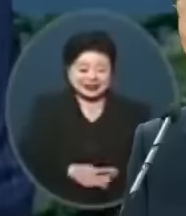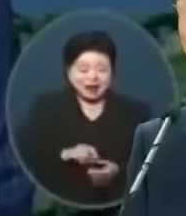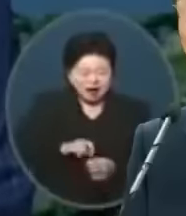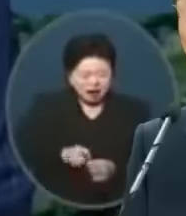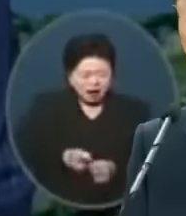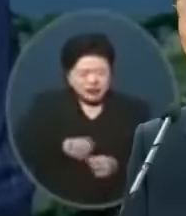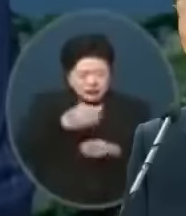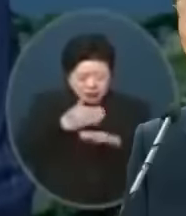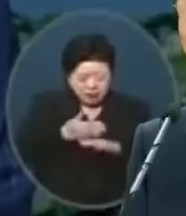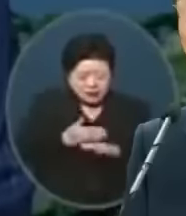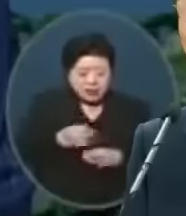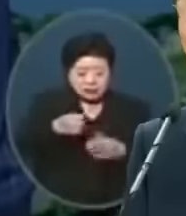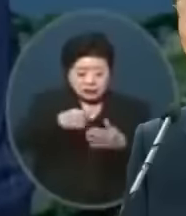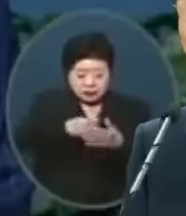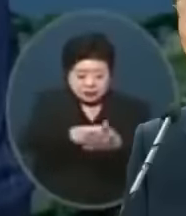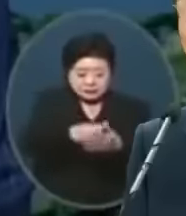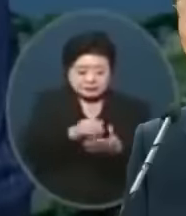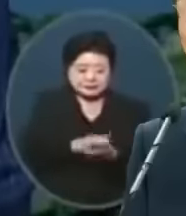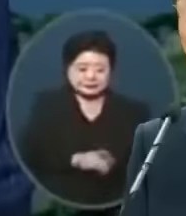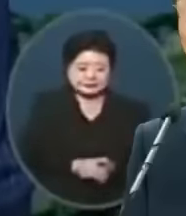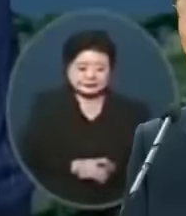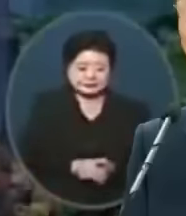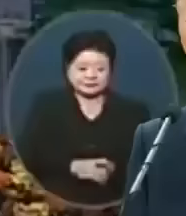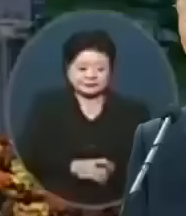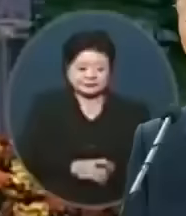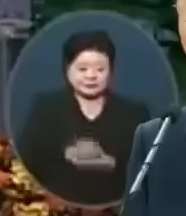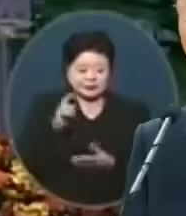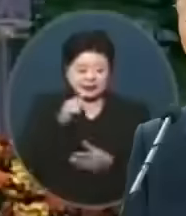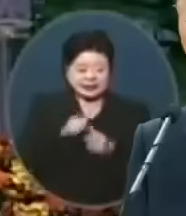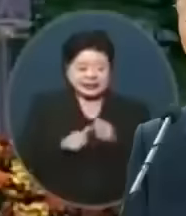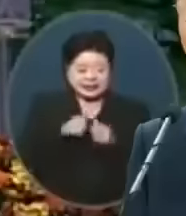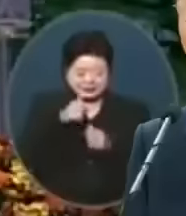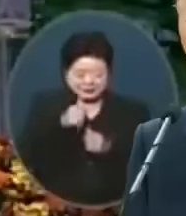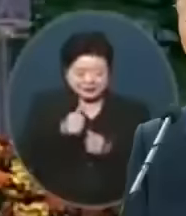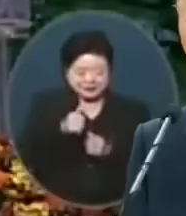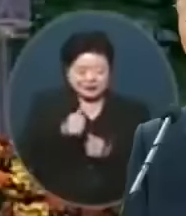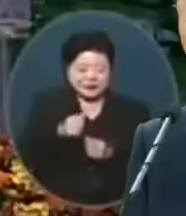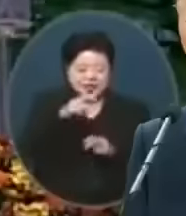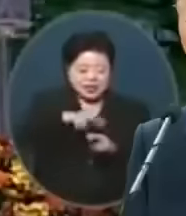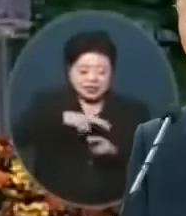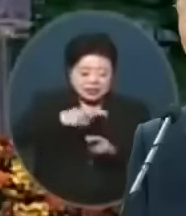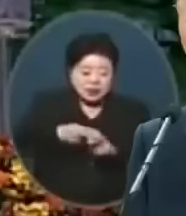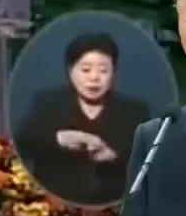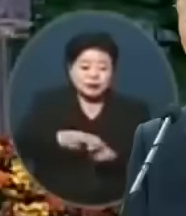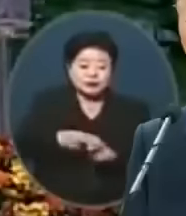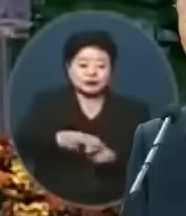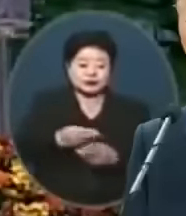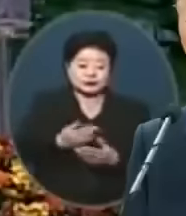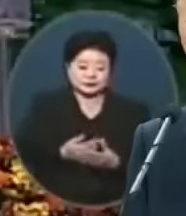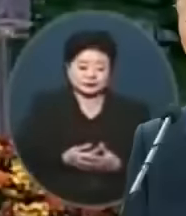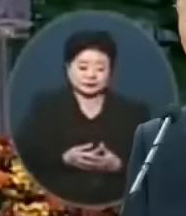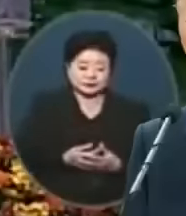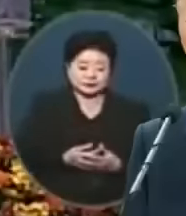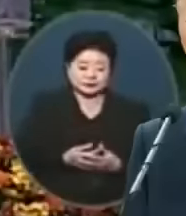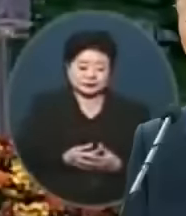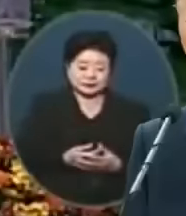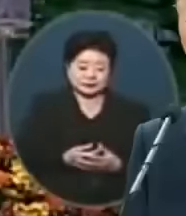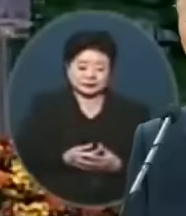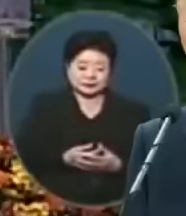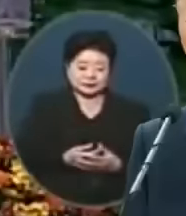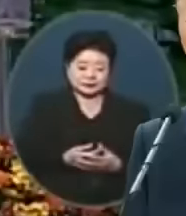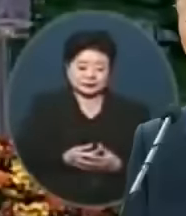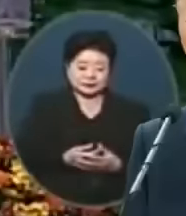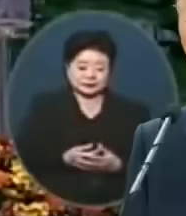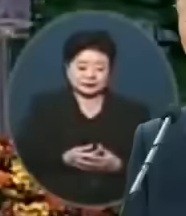억지로라도 감사하겠다고 결심한 것입니다. 그래서 매일 하나님의 선물 목록을 지으면서 감사